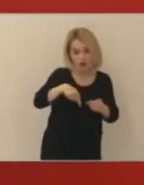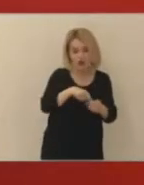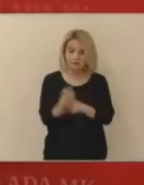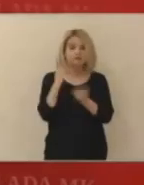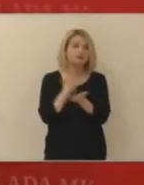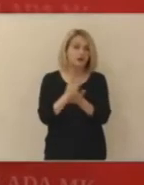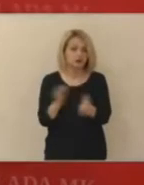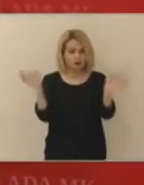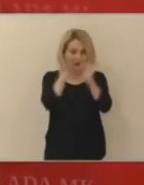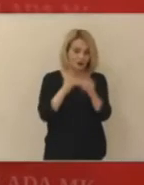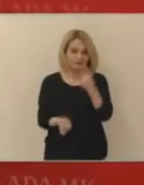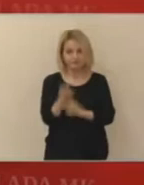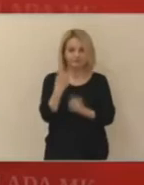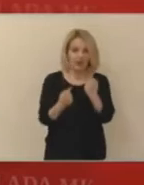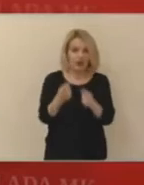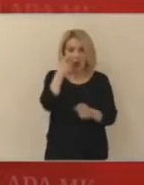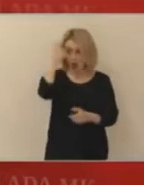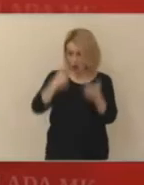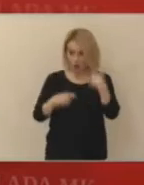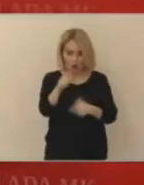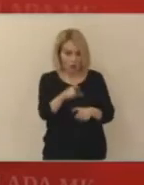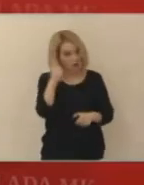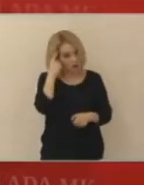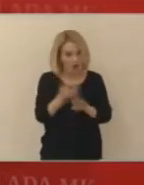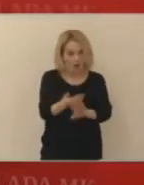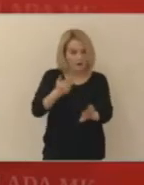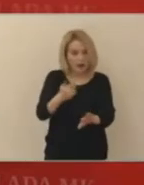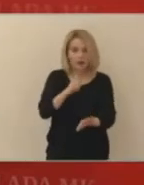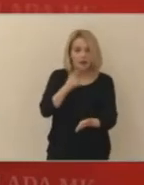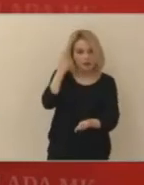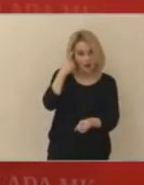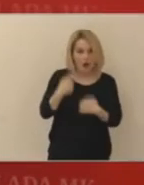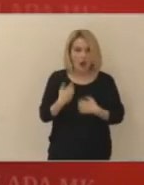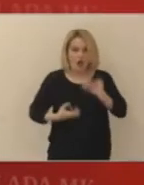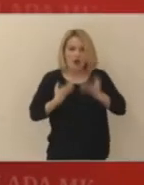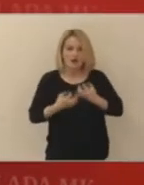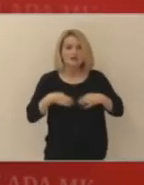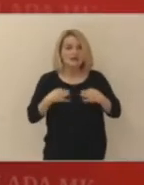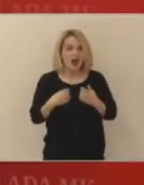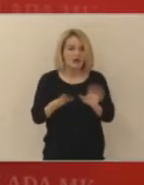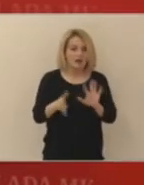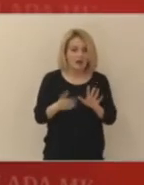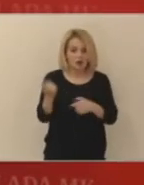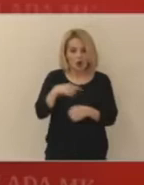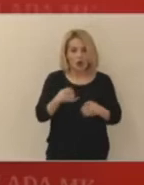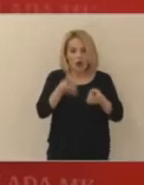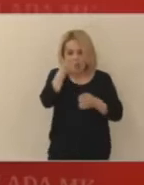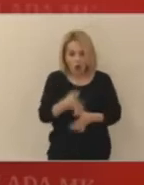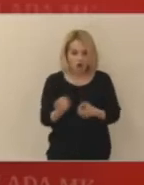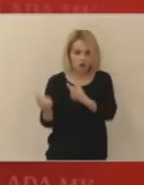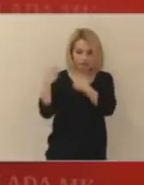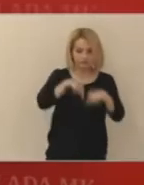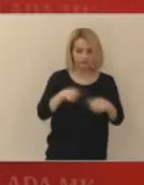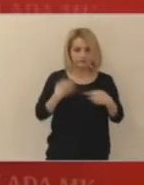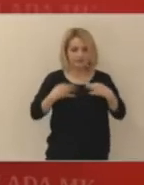на живење. Не можеме однапред да знаеме дали на некој кој што е со влошено здравје ќе дојде до влошување на неговата состојба и ќе има